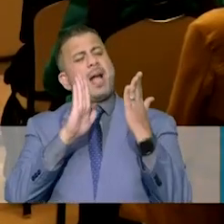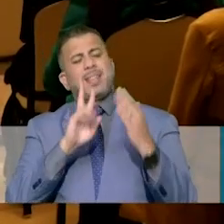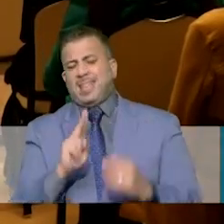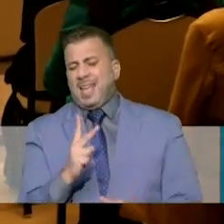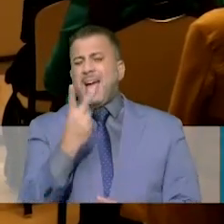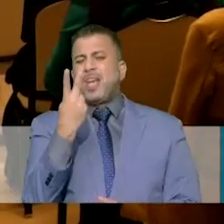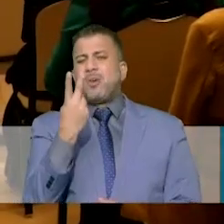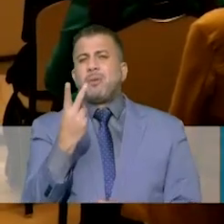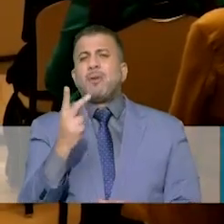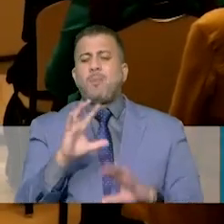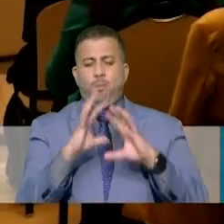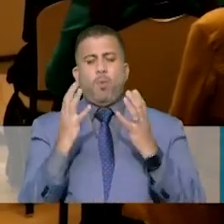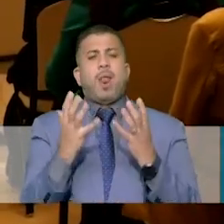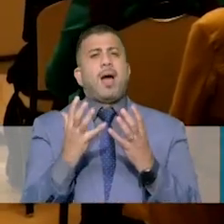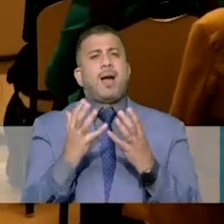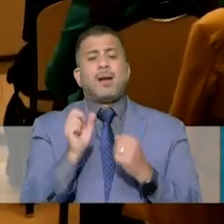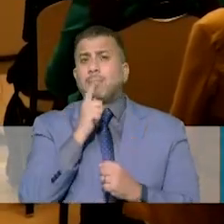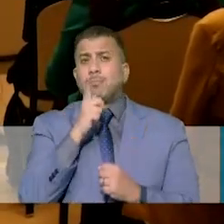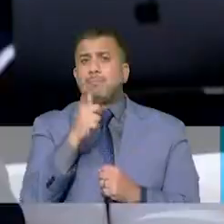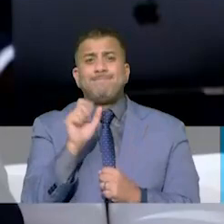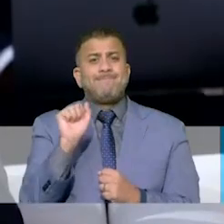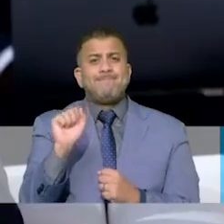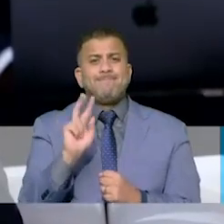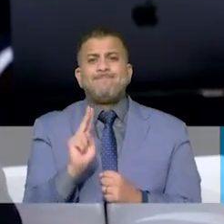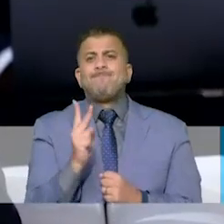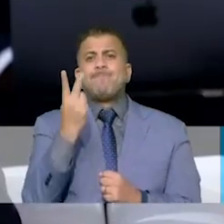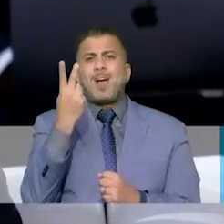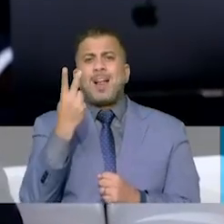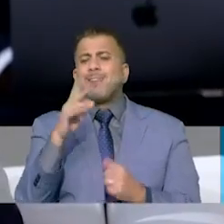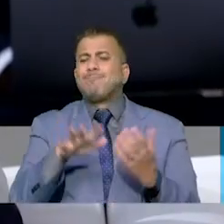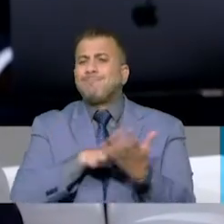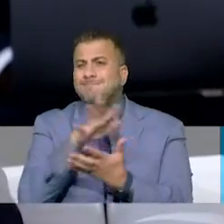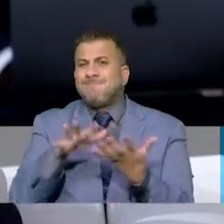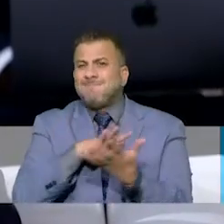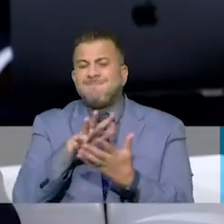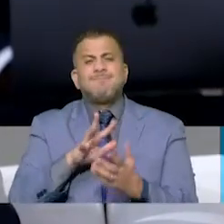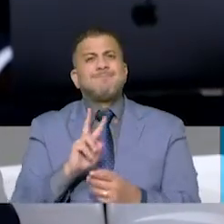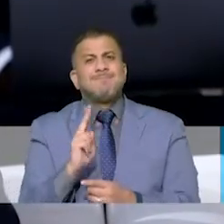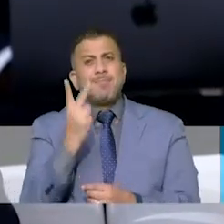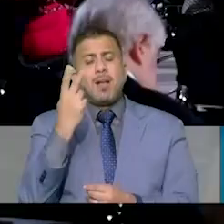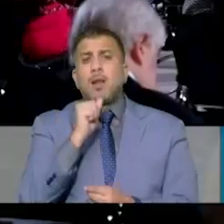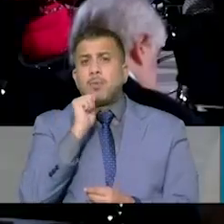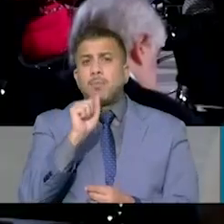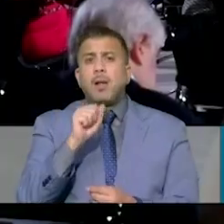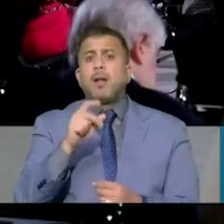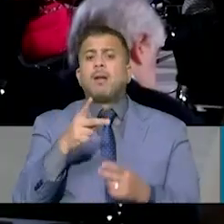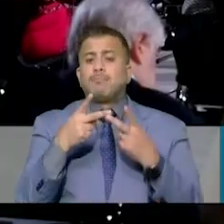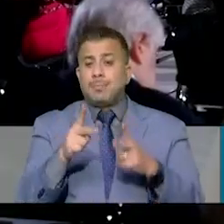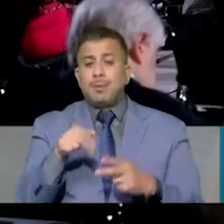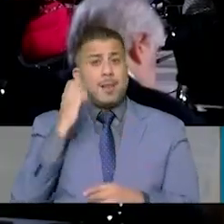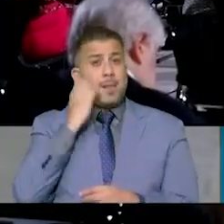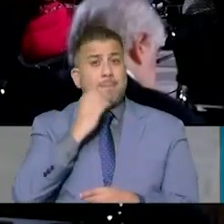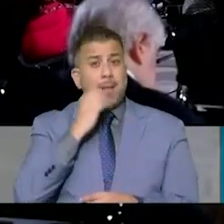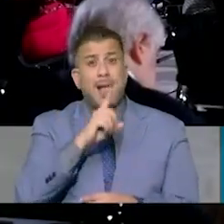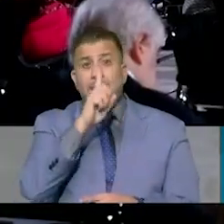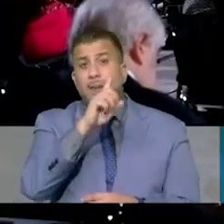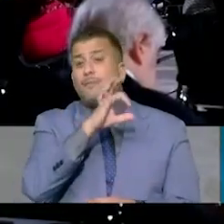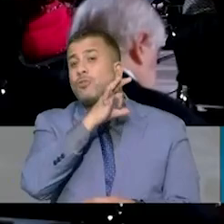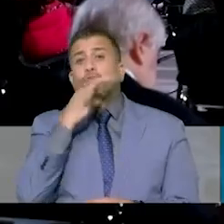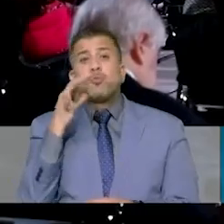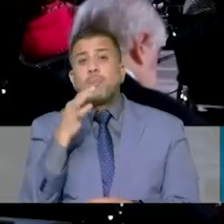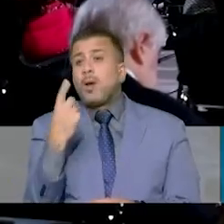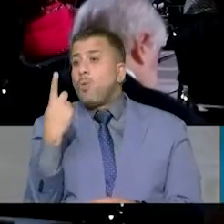المناخي لا سما وان قضيه تغير المناخ شكلت ومنذ تاسيس دوله الامارات عام